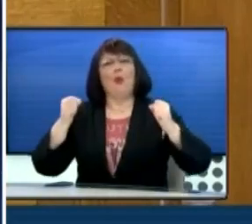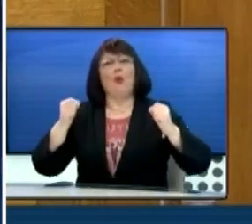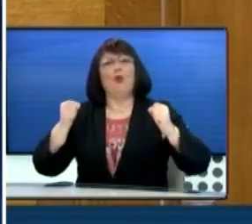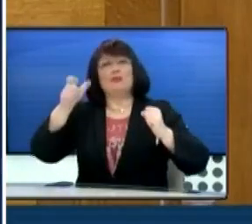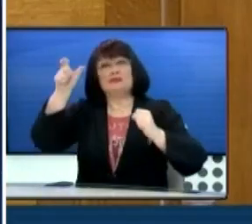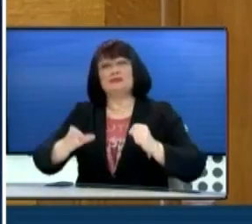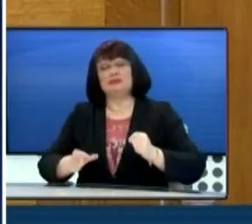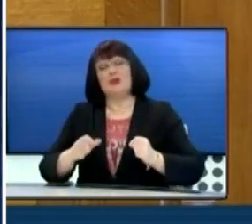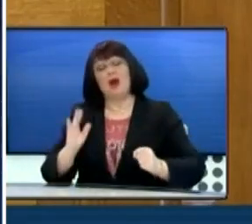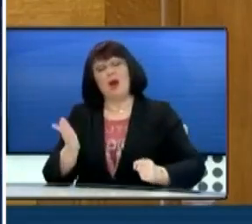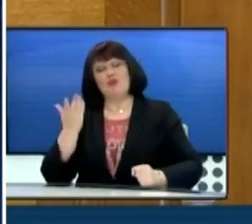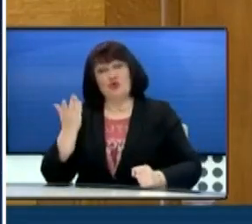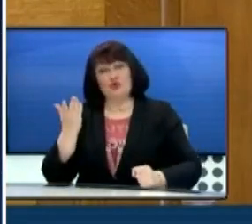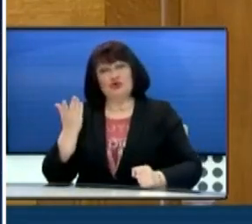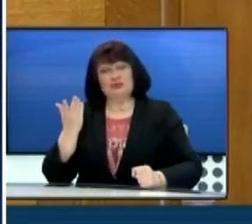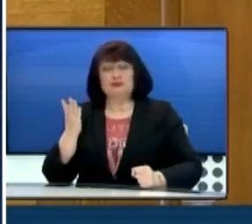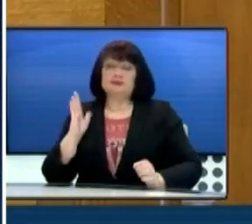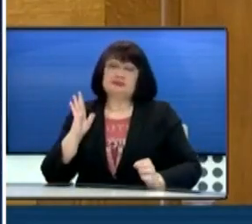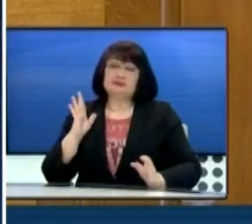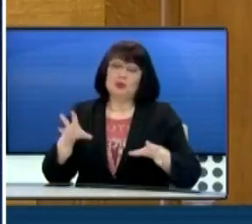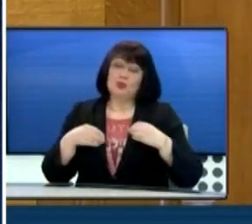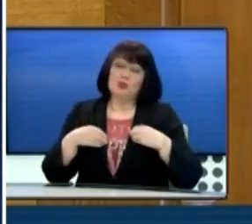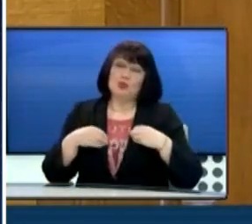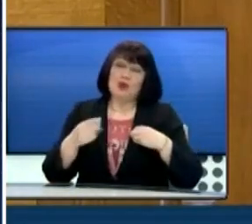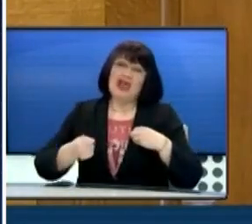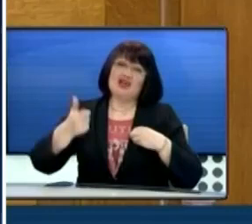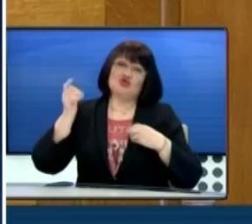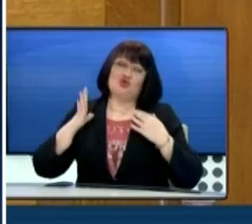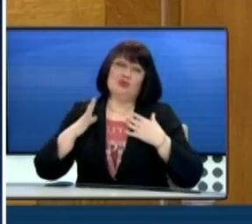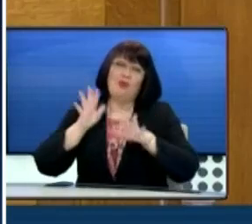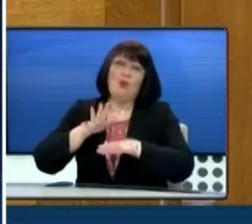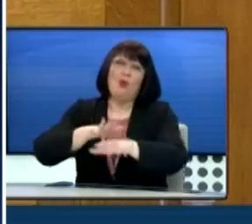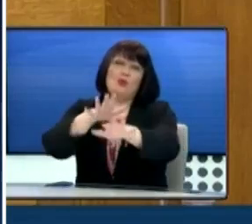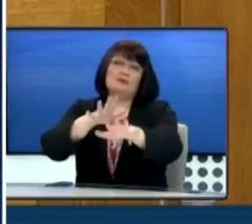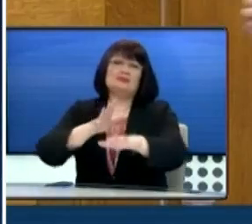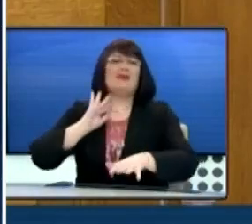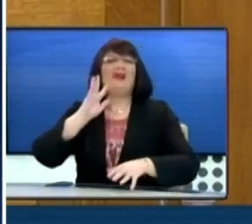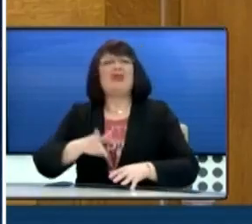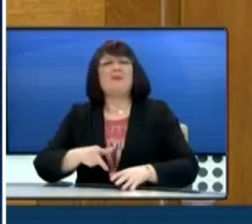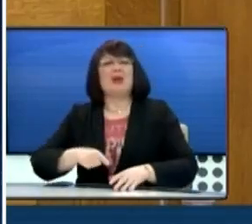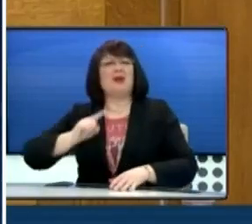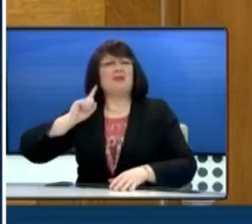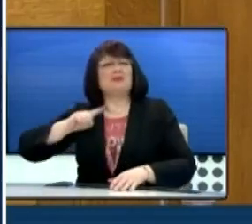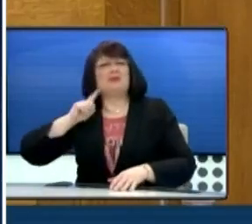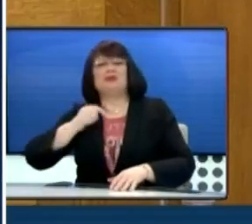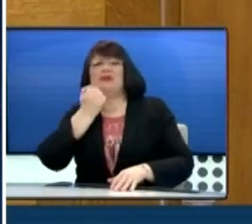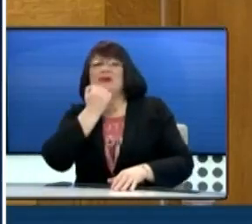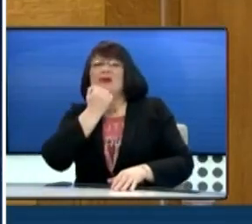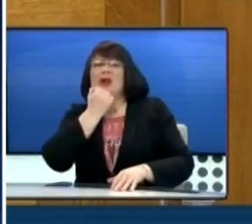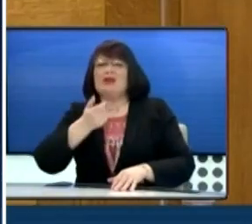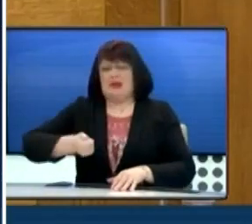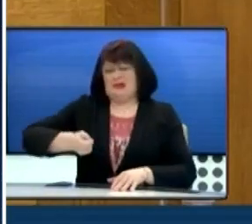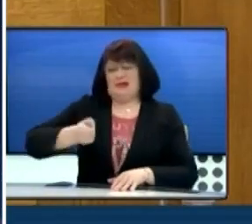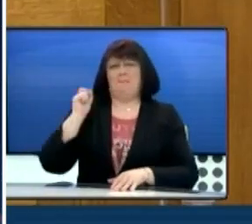χαλαρώσουμε υπερβολικά, τότε μπορεί να επανέλθουν και πάλι πολύ αυστηροί περιορισμοί. Όπως είπε, χρειάζεται υπευθυνότητα σε αυτή τη νέα φάση στην